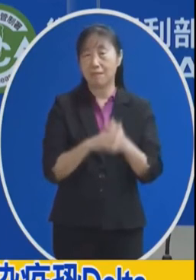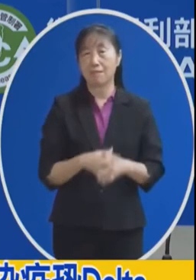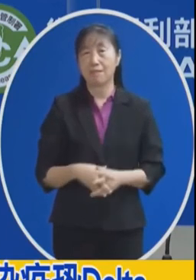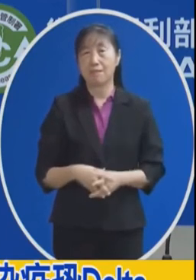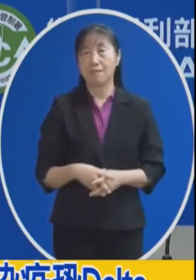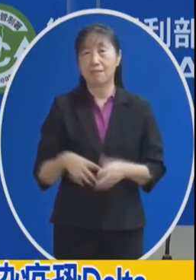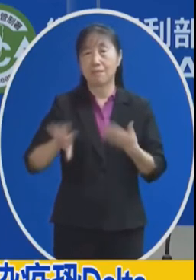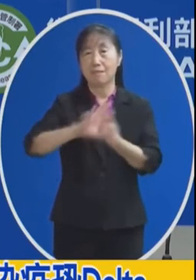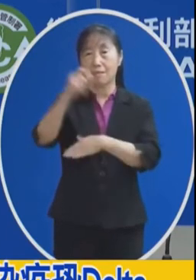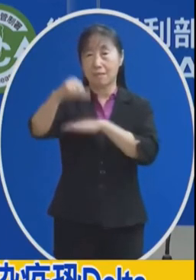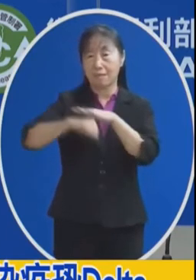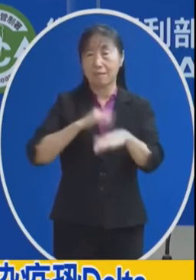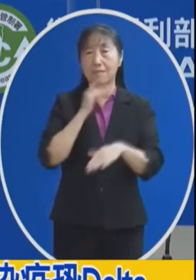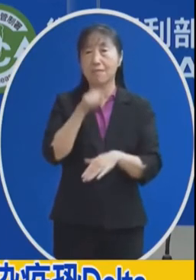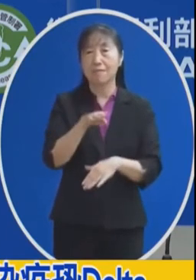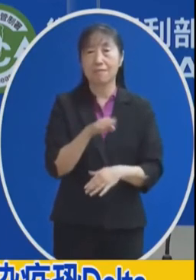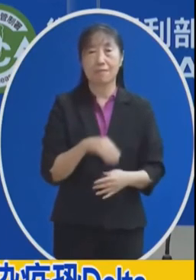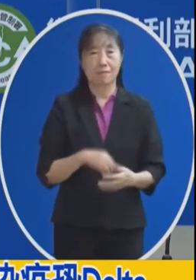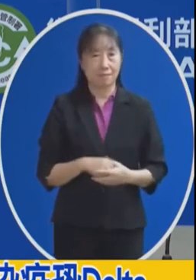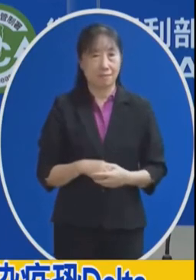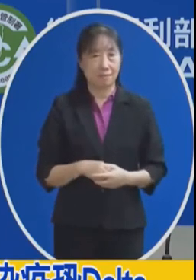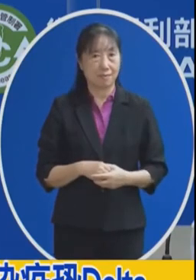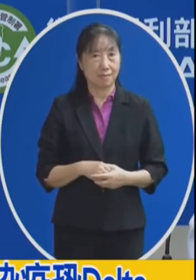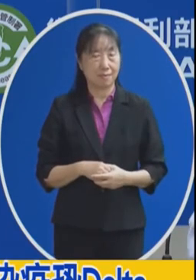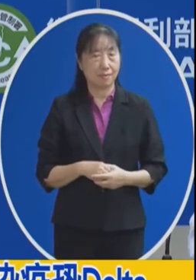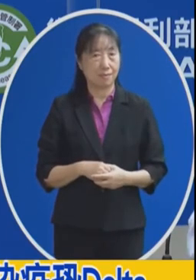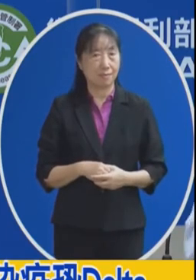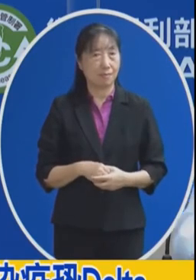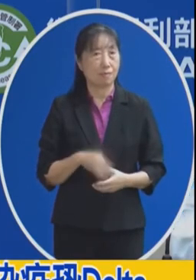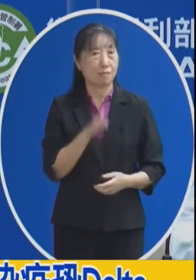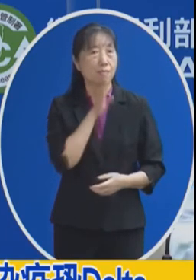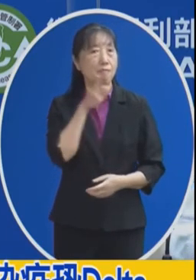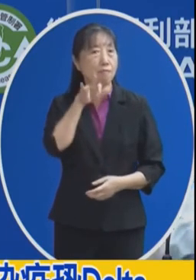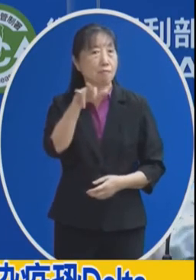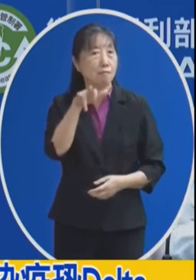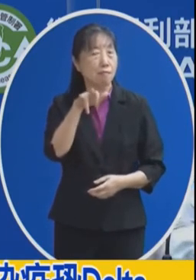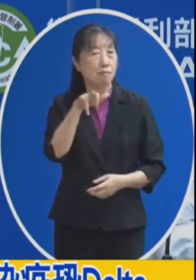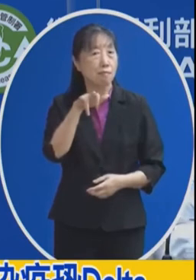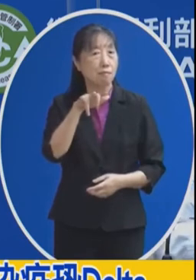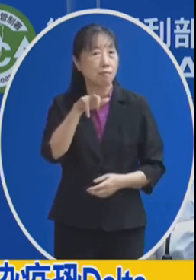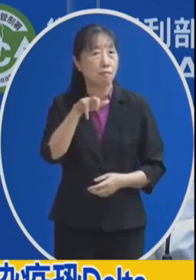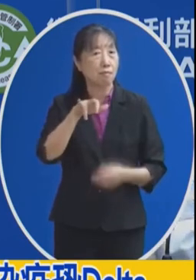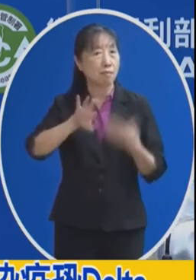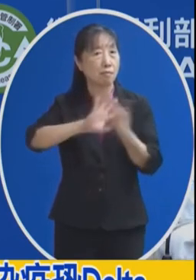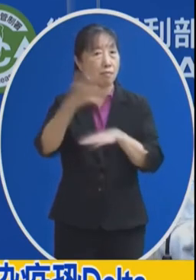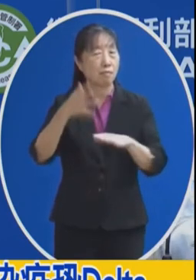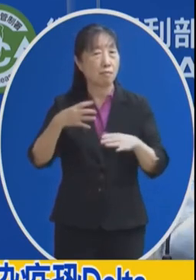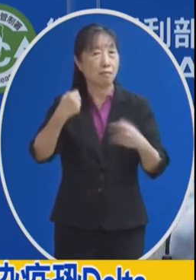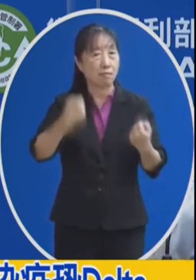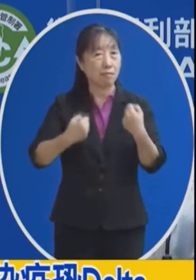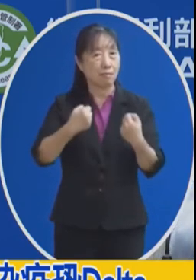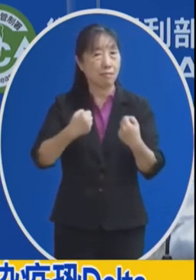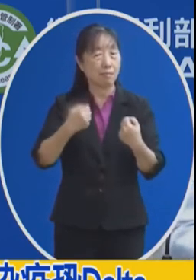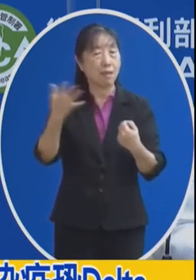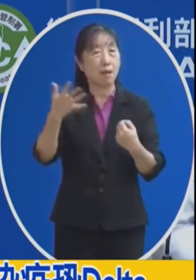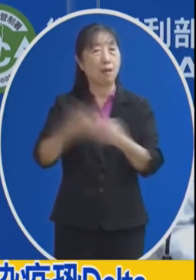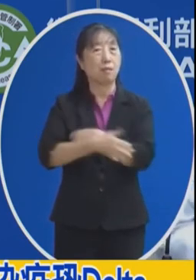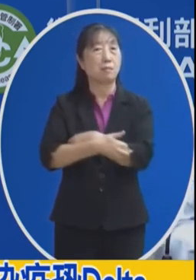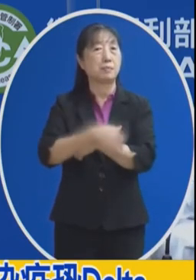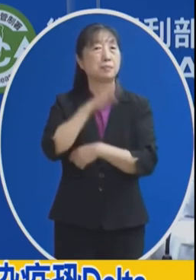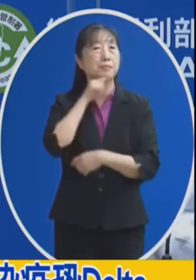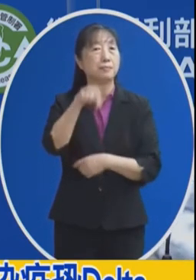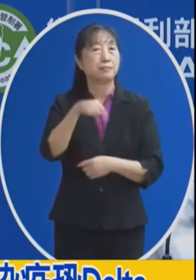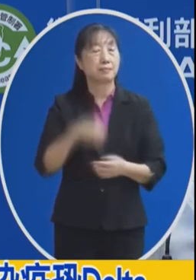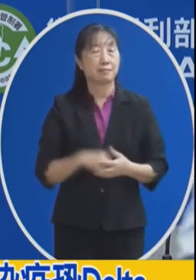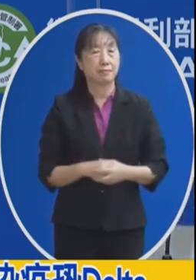国境外移入，是我们本国籍航空公司的外籍的机组人员，